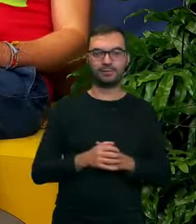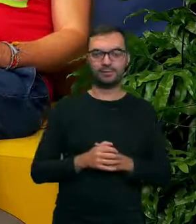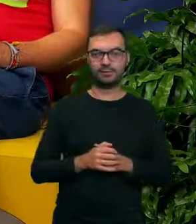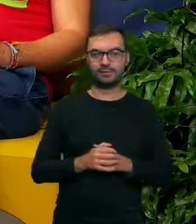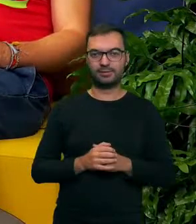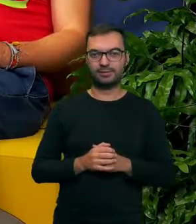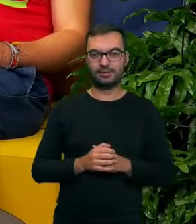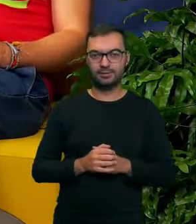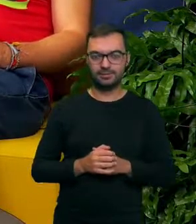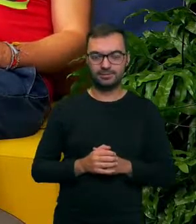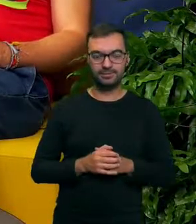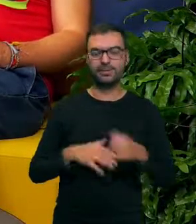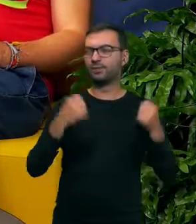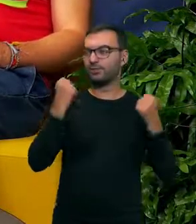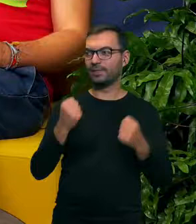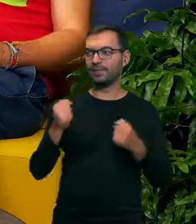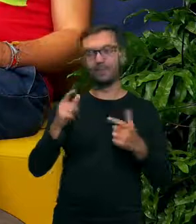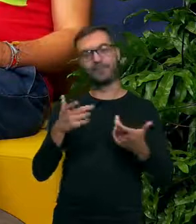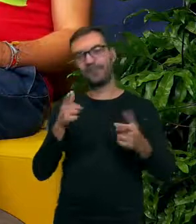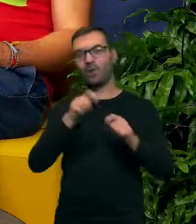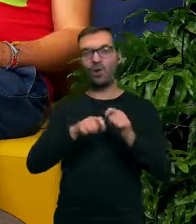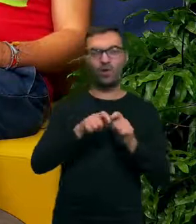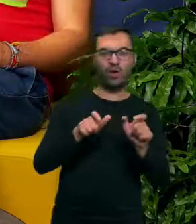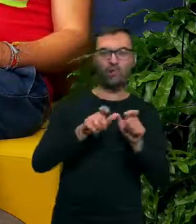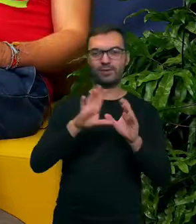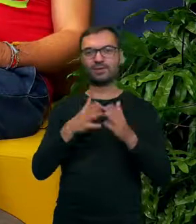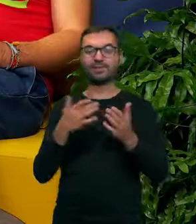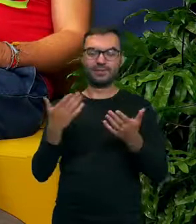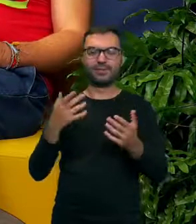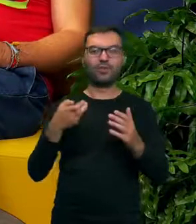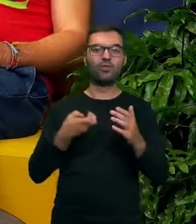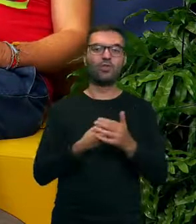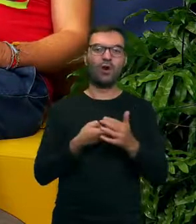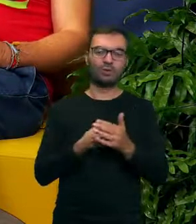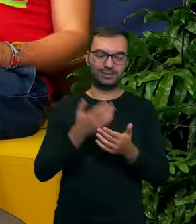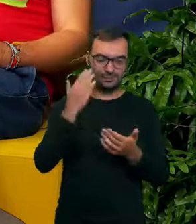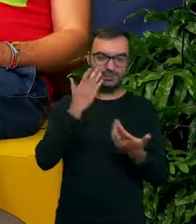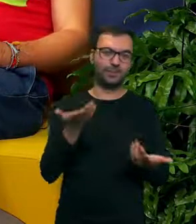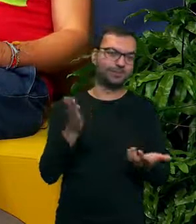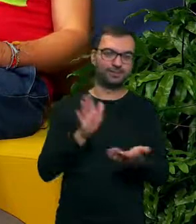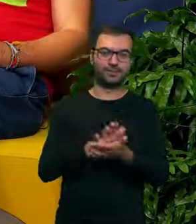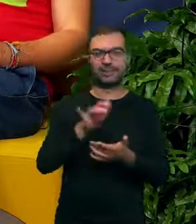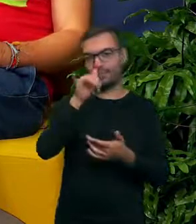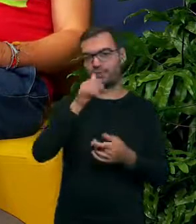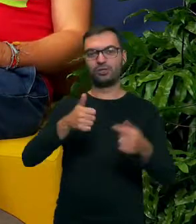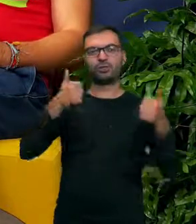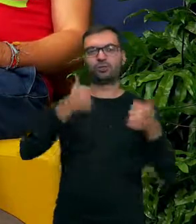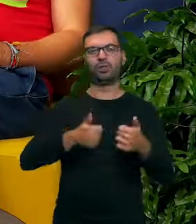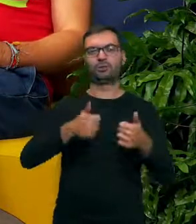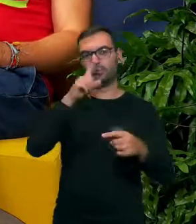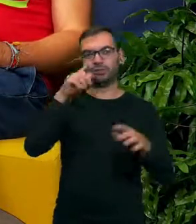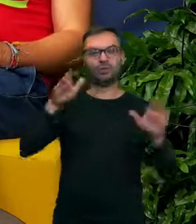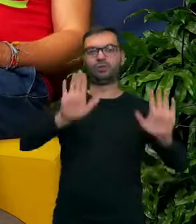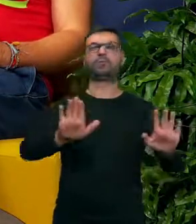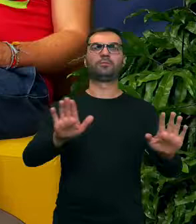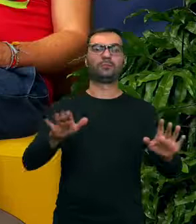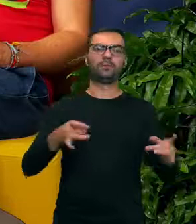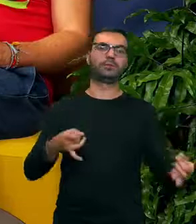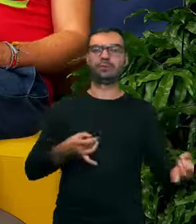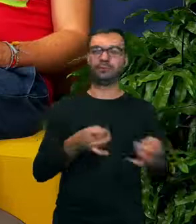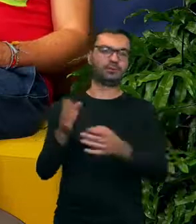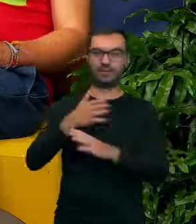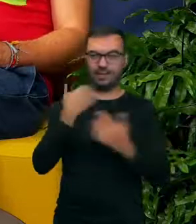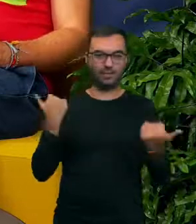no... No ciężko jest zapanować, to jest taka materia, jednak dworce mają to do siebie, że nie da się zatrzymać ludzi tak.